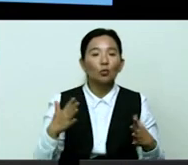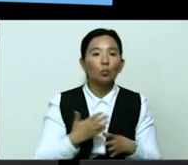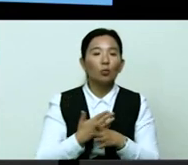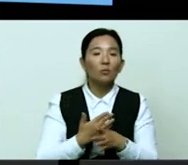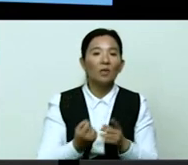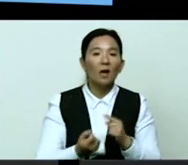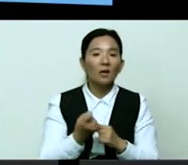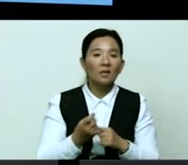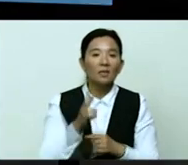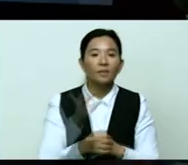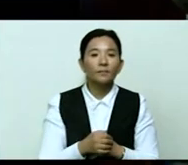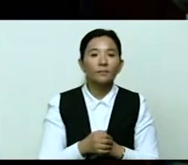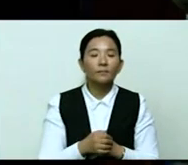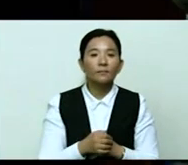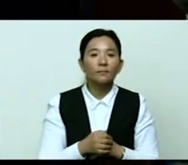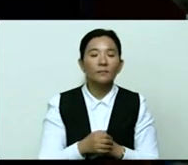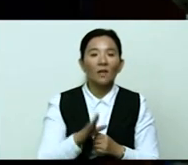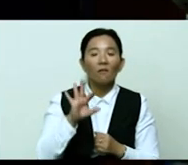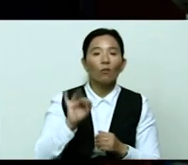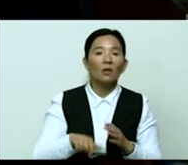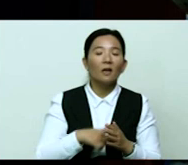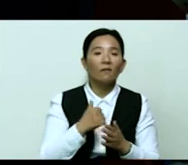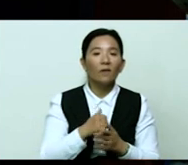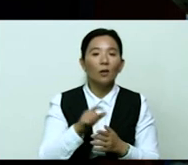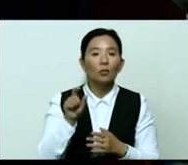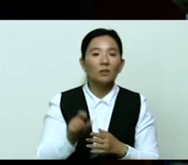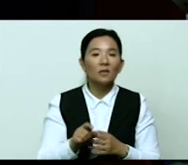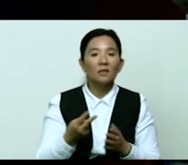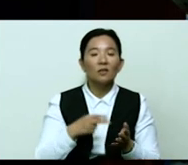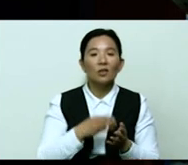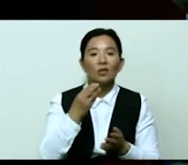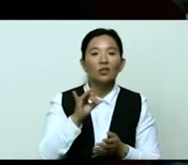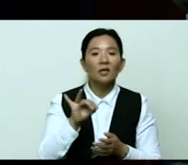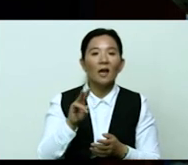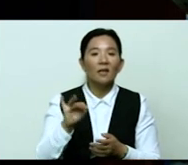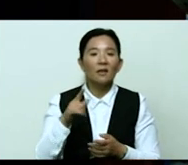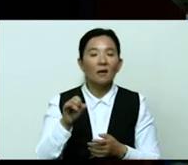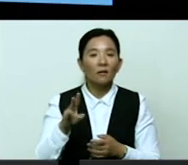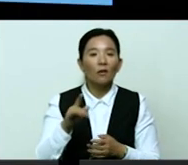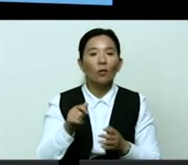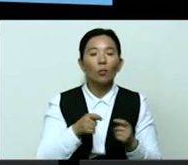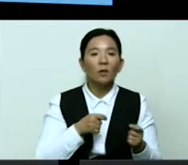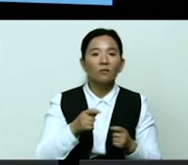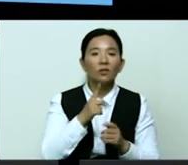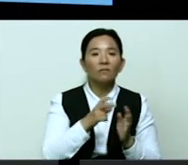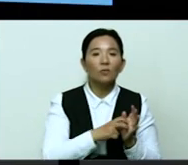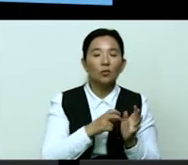оказывают кипчаки. Во главе государства становится Шер-Али хан, годы правления